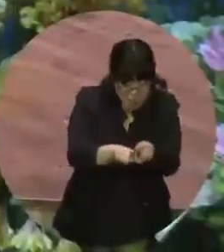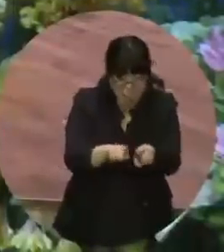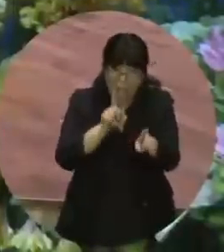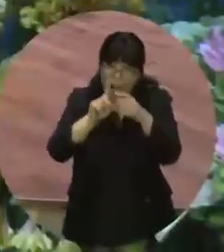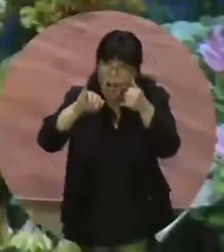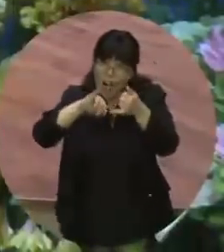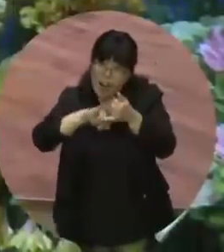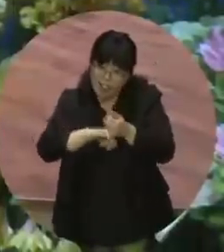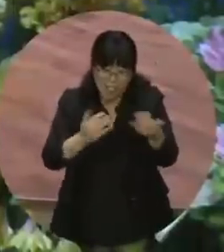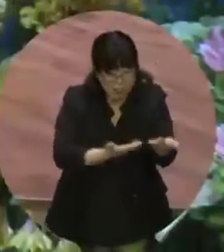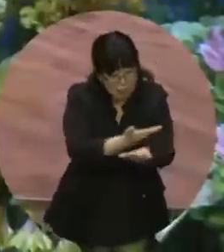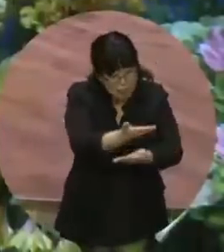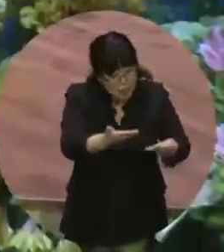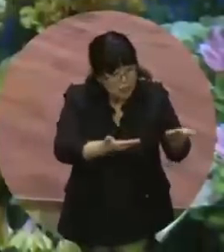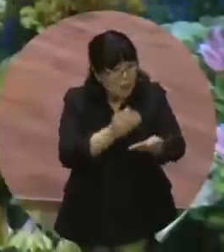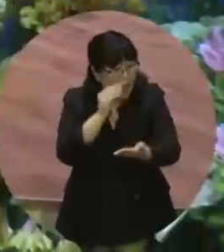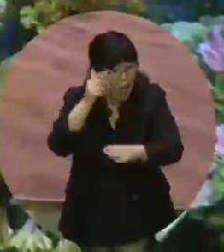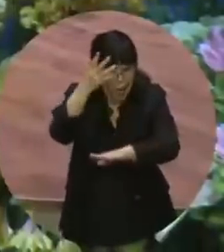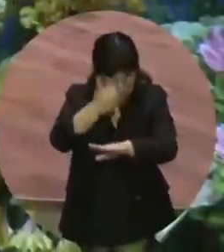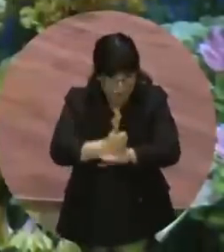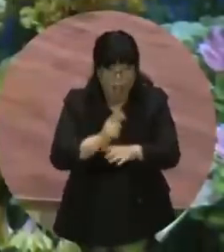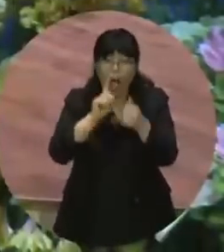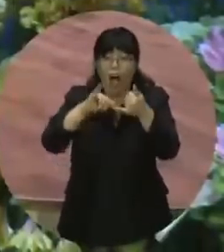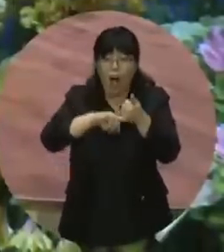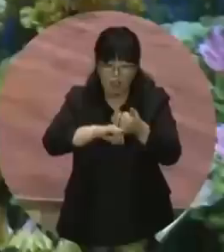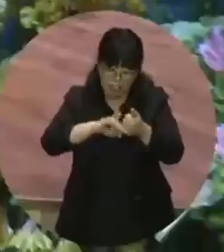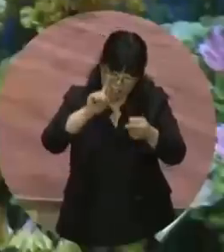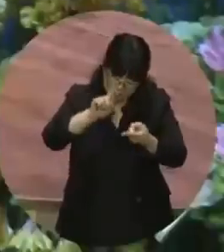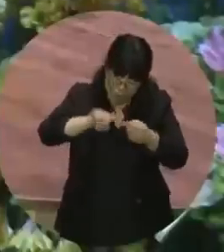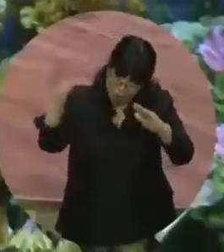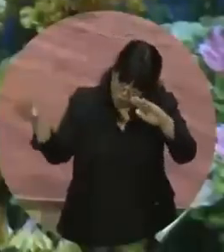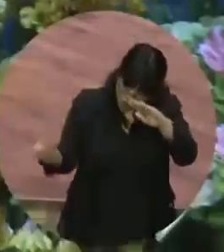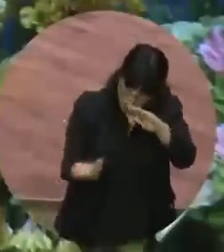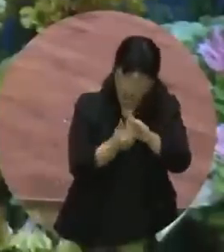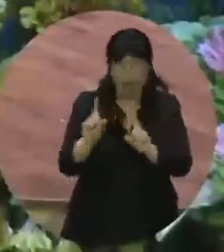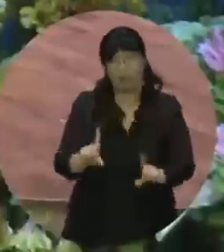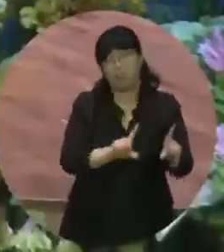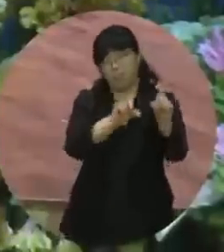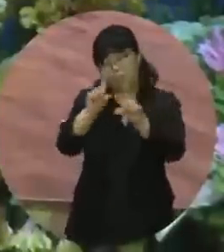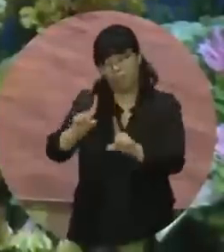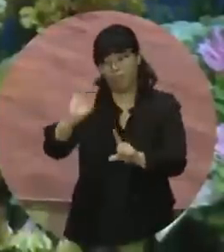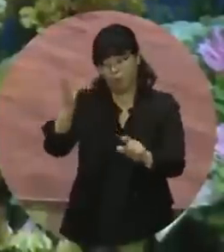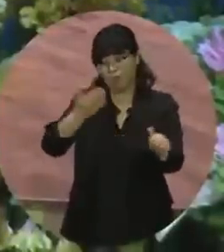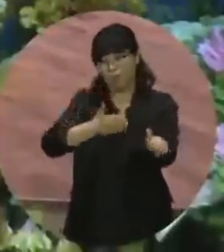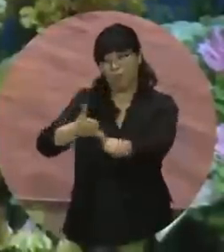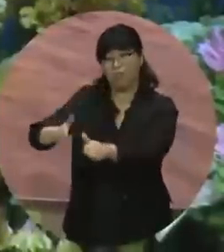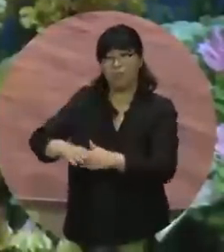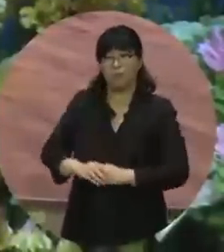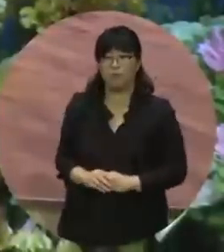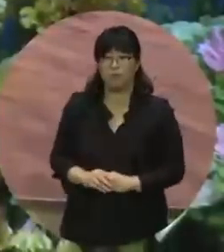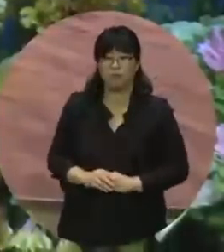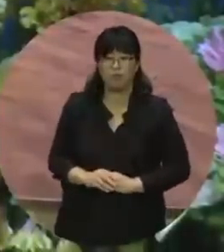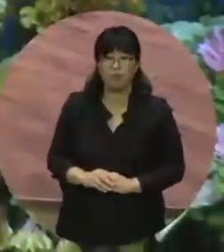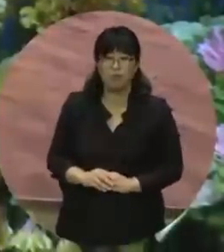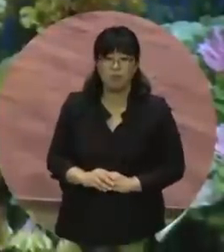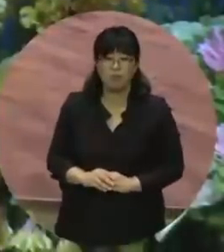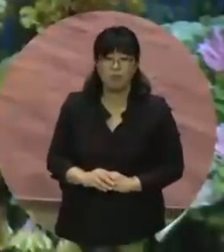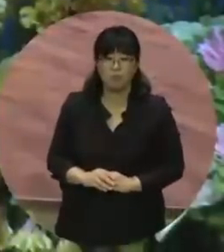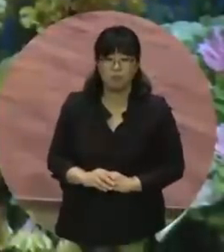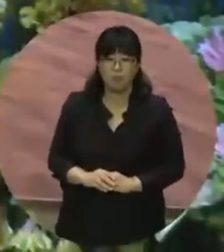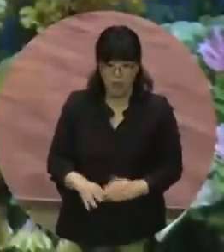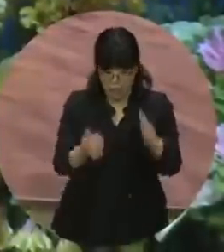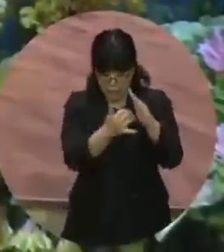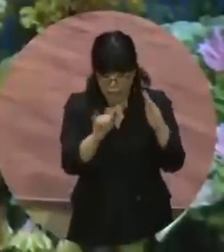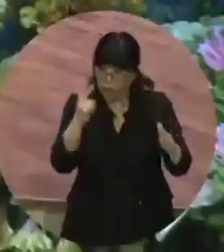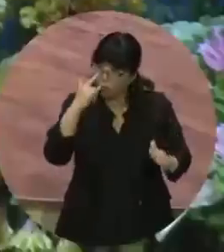언약이 이끄는 가정이 되게 하여 주옵소서. 서로가 요 부부사 이 가족들 중에도 영적으로 한 사람만